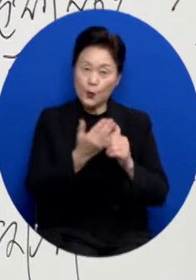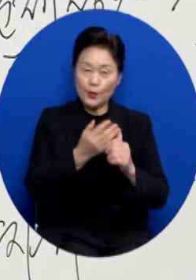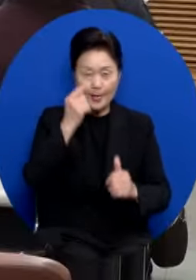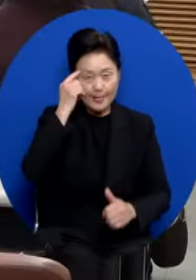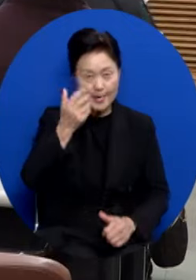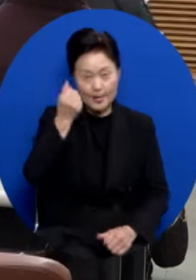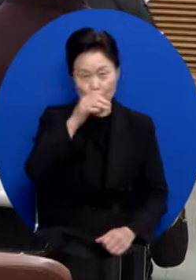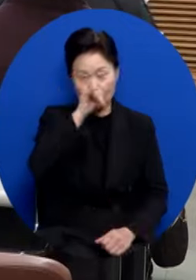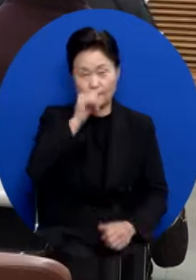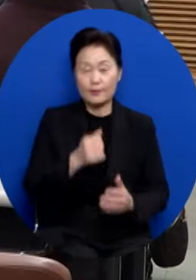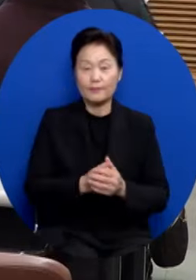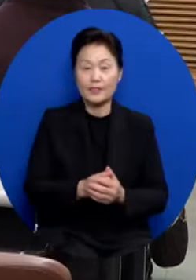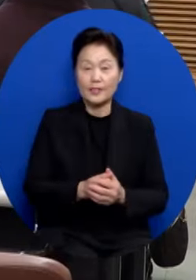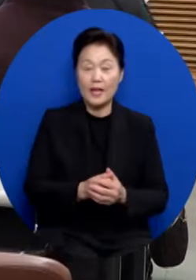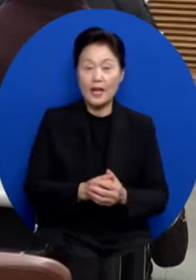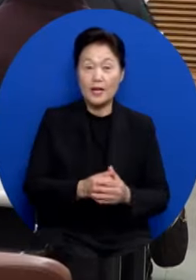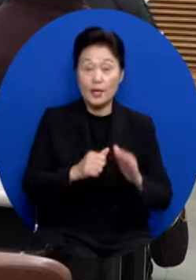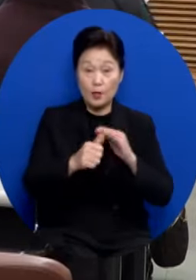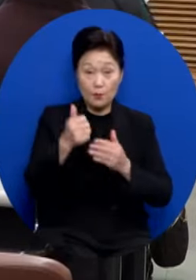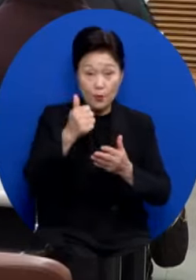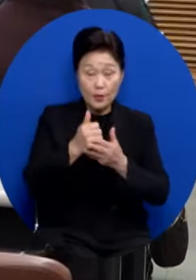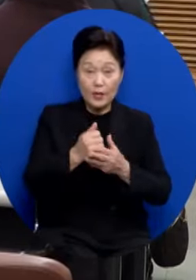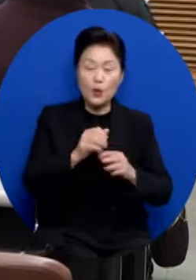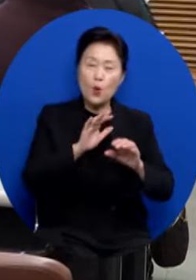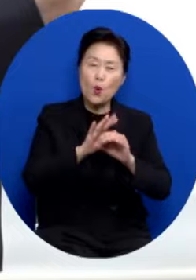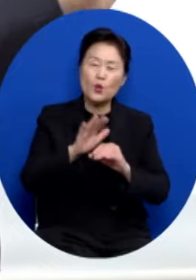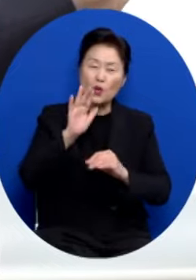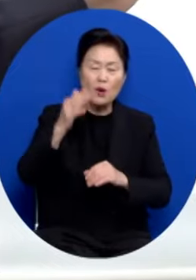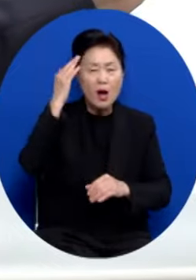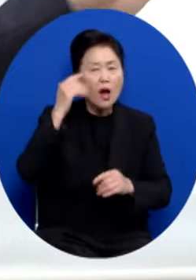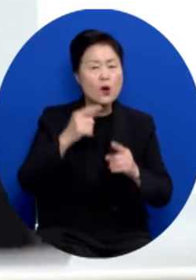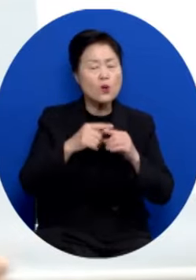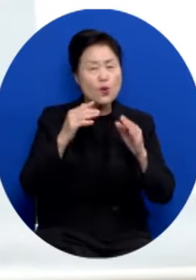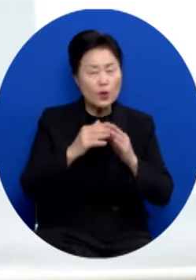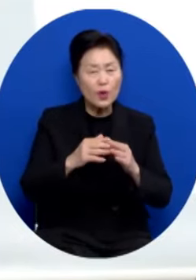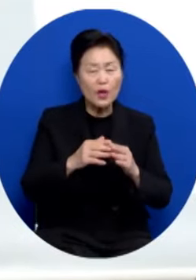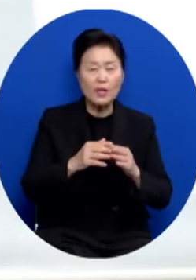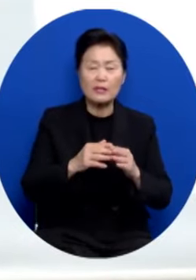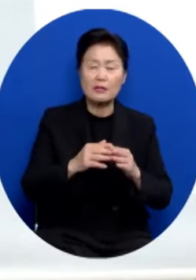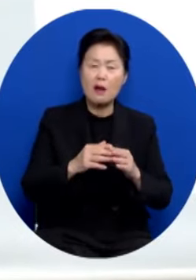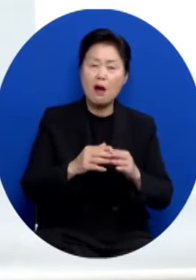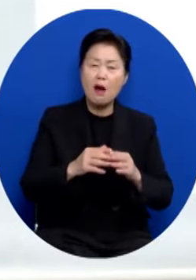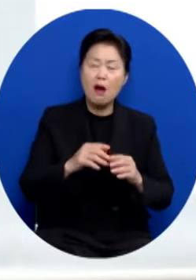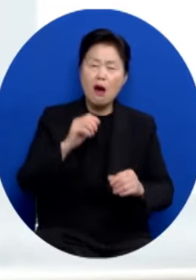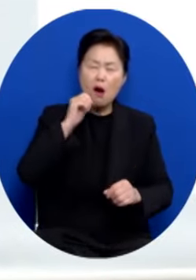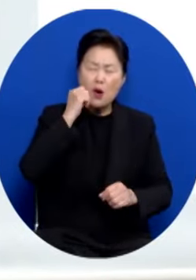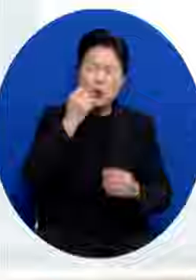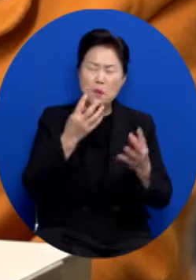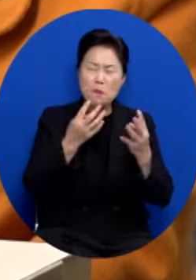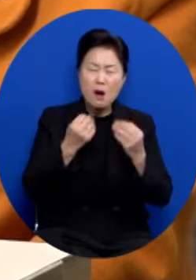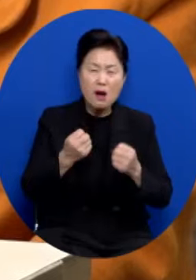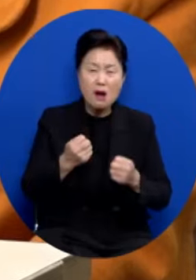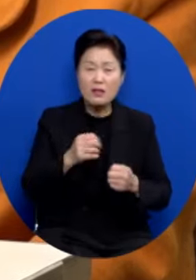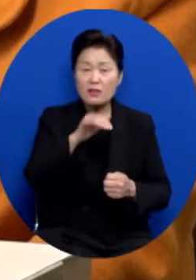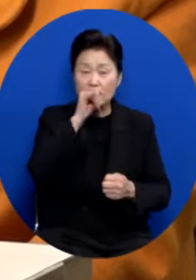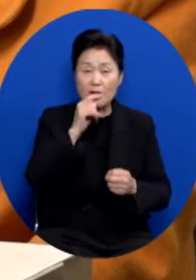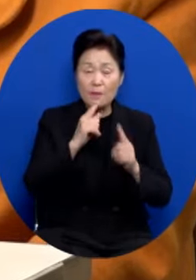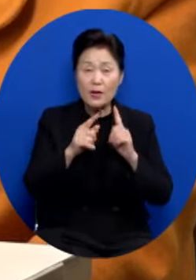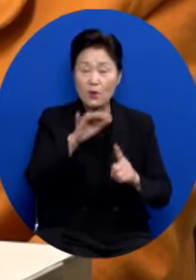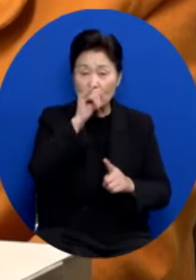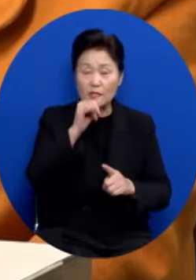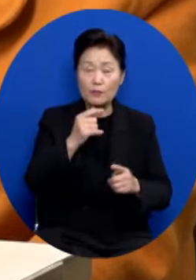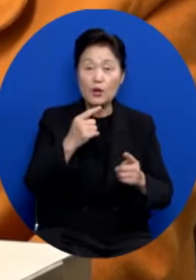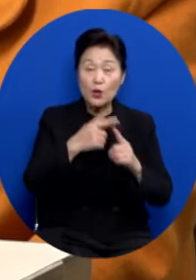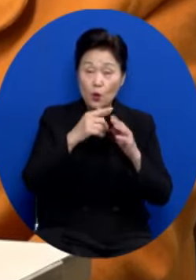있습니다. 오광석 대표회장은 코로나 이후 한국교회는 규모와 상관없이 어려움을 겪고 있다며 교회 성장